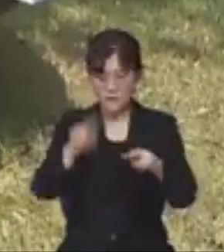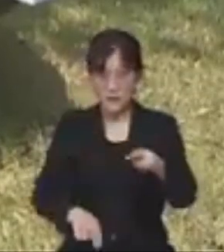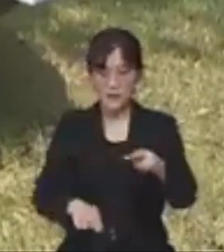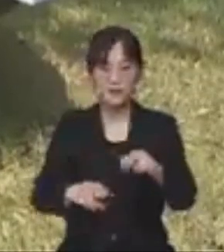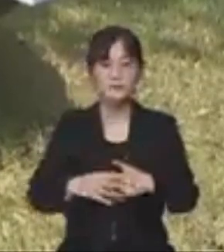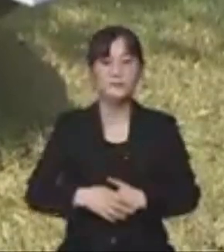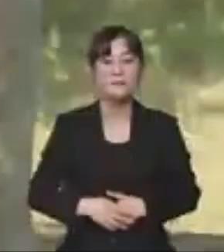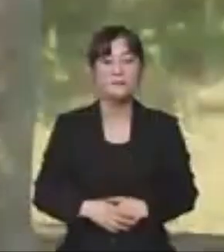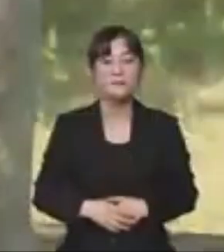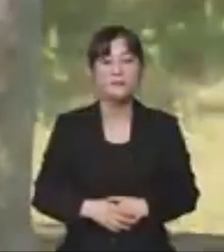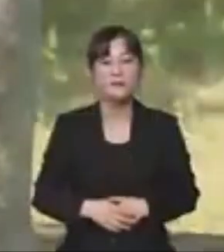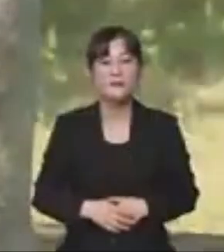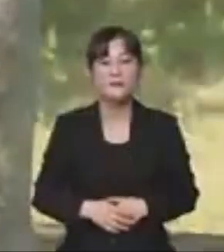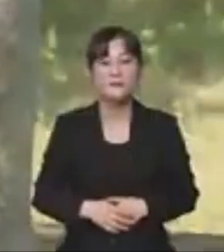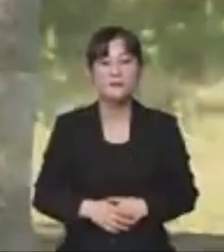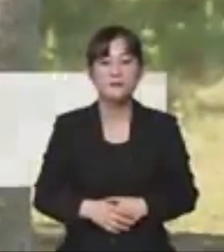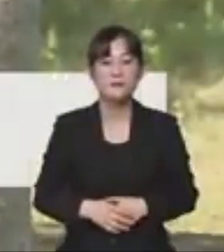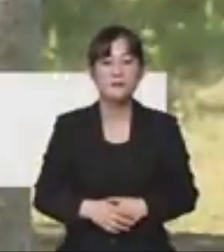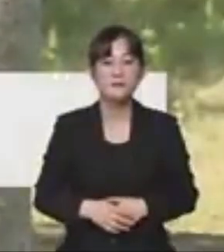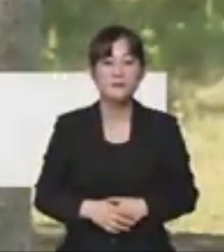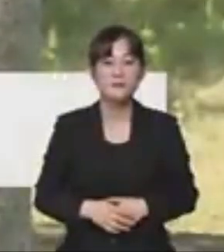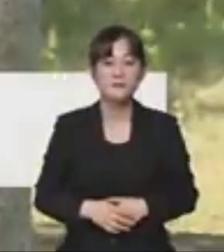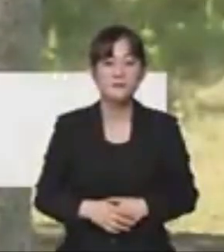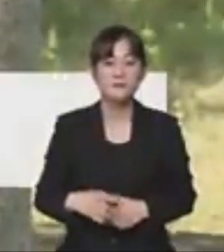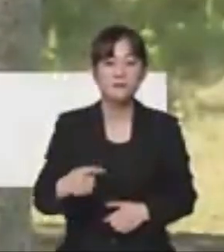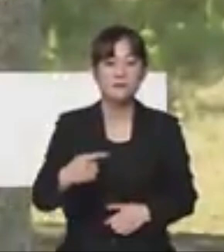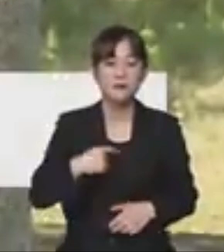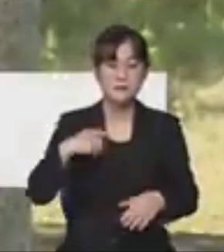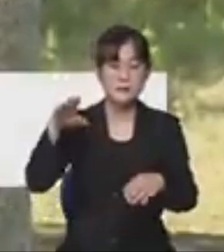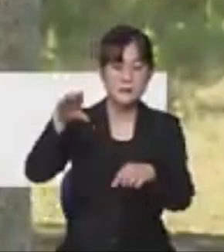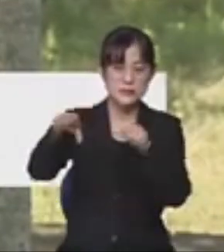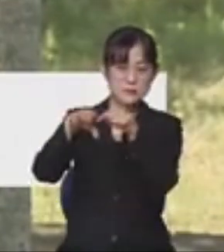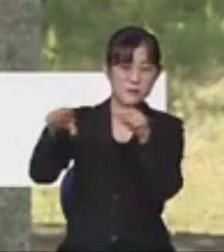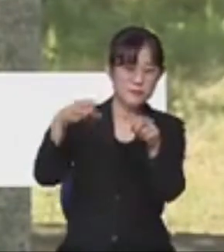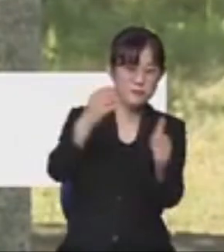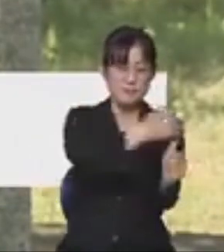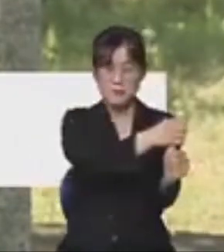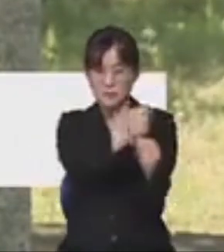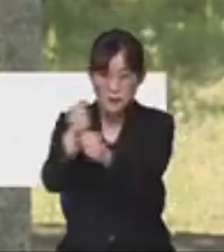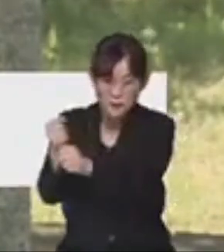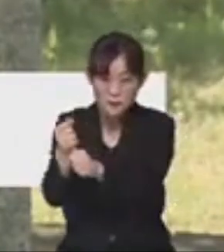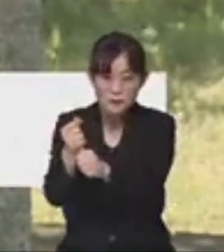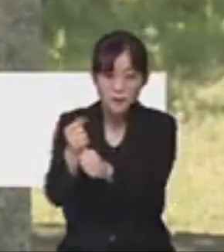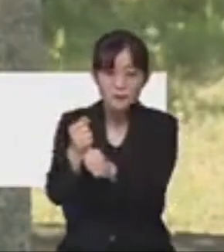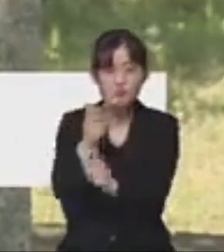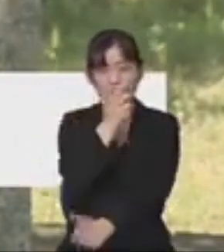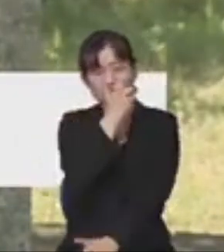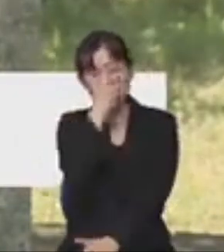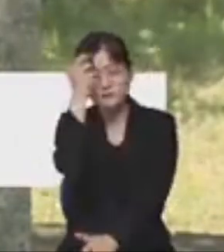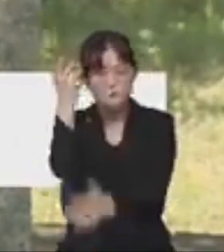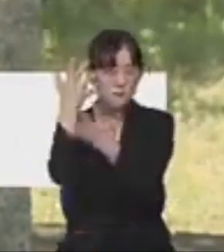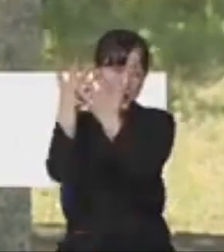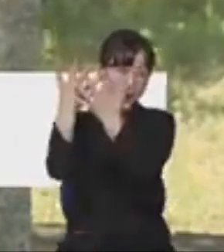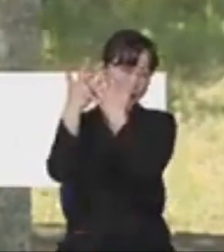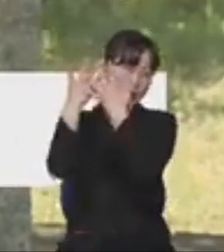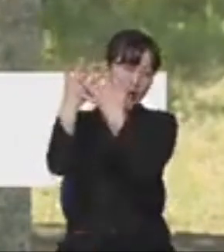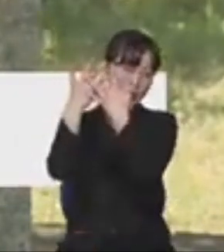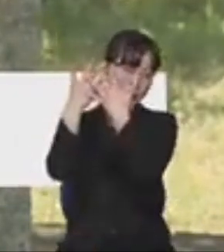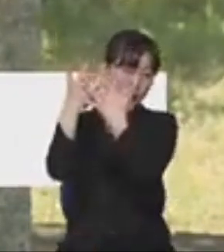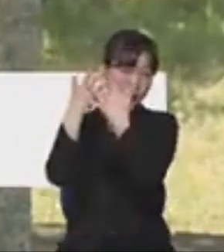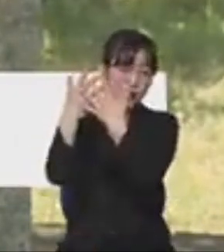없었습니다. 내가 차 속으로 빨려 들어가본 거, 뭐 이런 꿈 같은 거, 이런 환상 속에서 그게